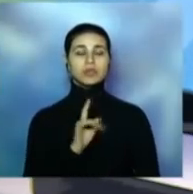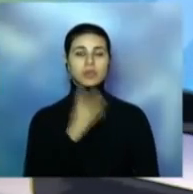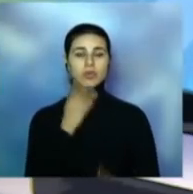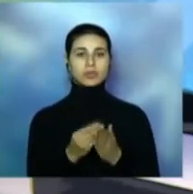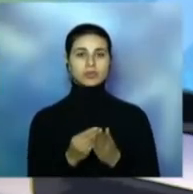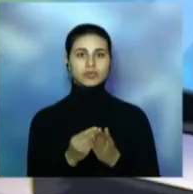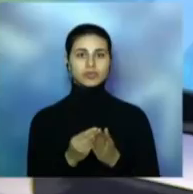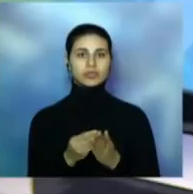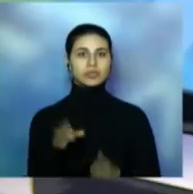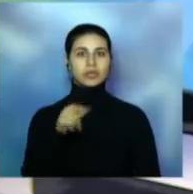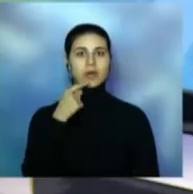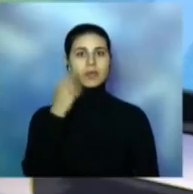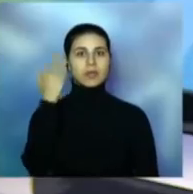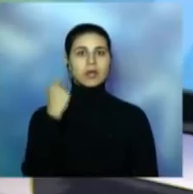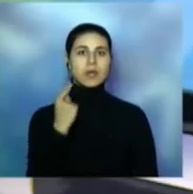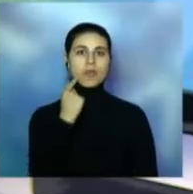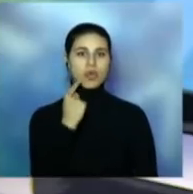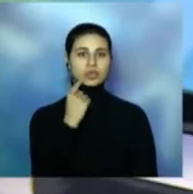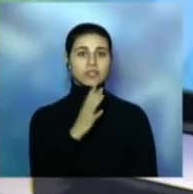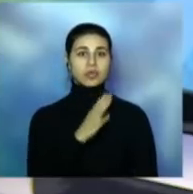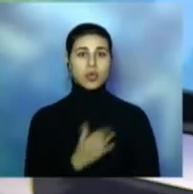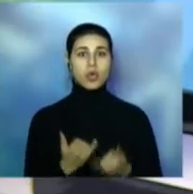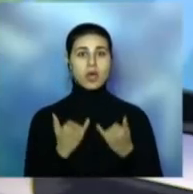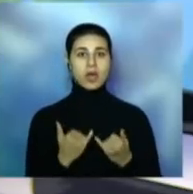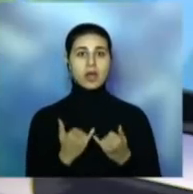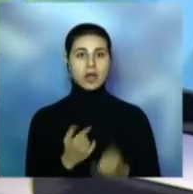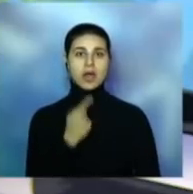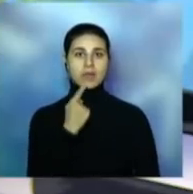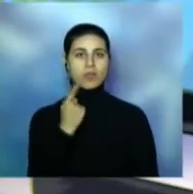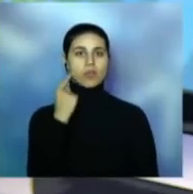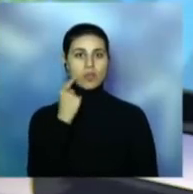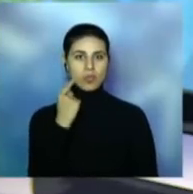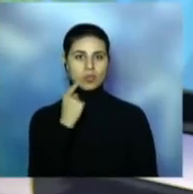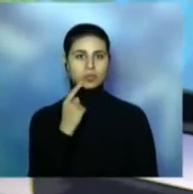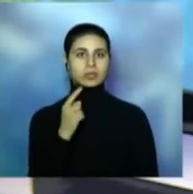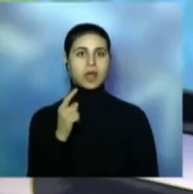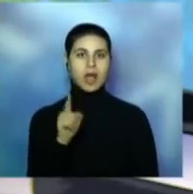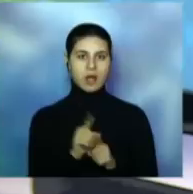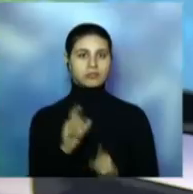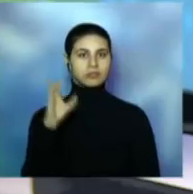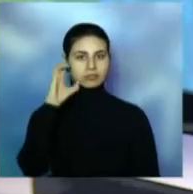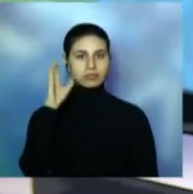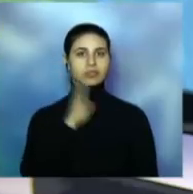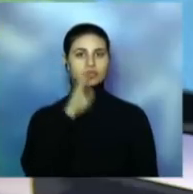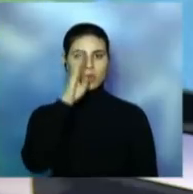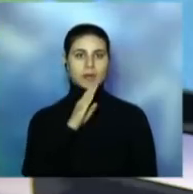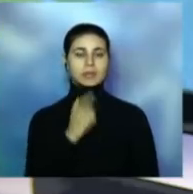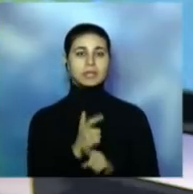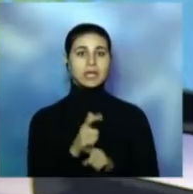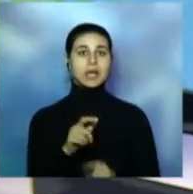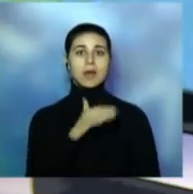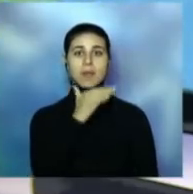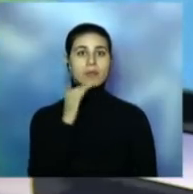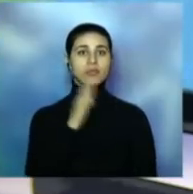ჩვენში ამას ეძახდნენ მორიდებას ჩვენ უნდა ავტორიტეტების მიმართ გვქონოდა ერთგვარი მორჩილება და ძალიან ბევრი